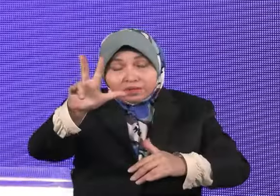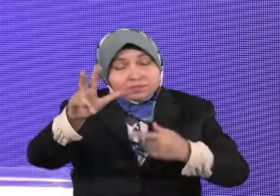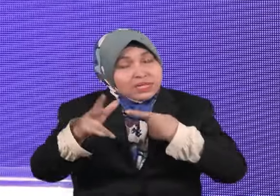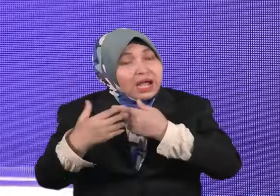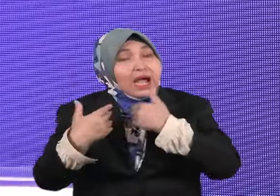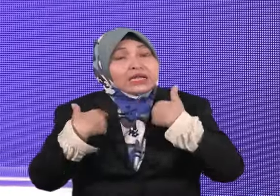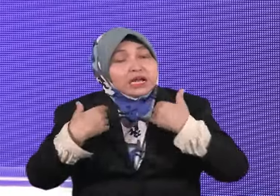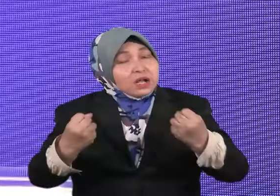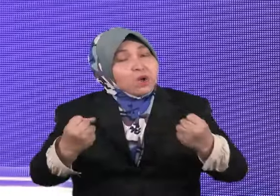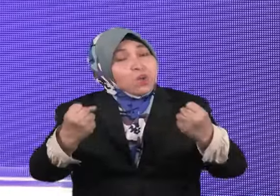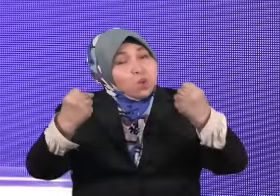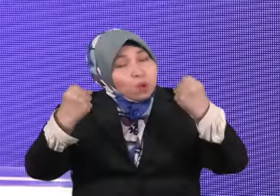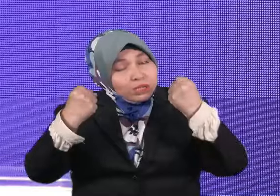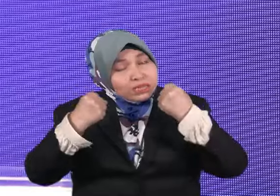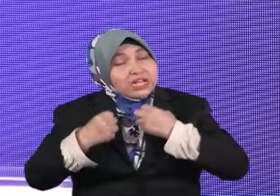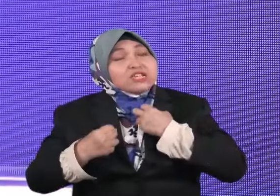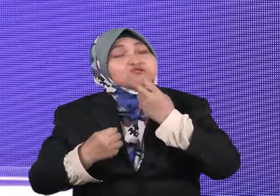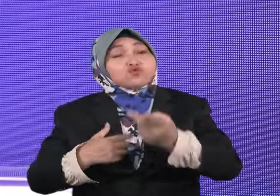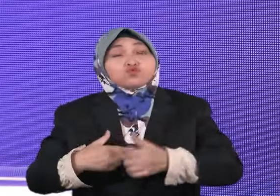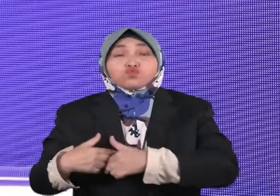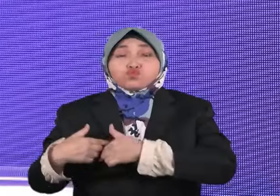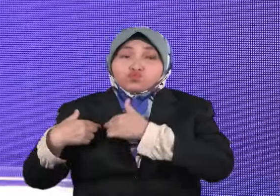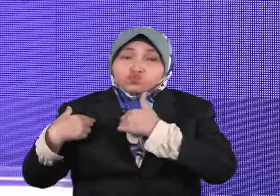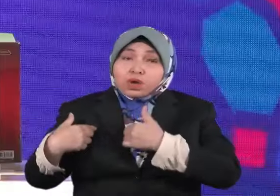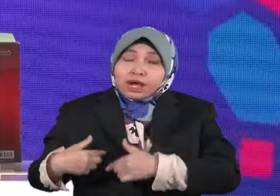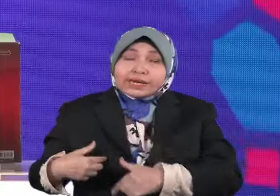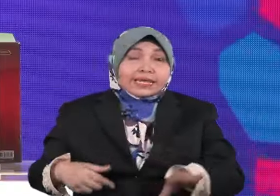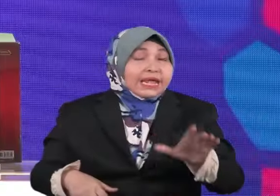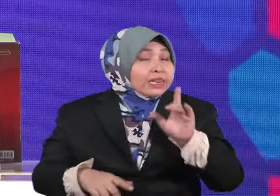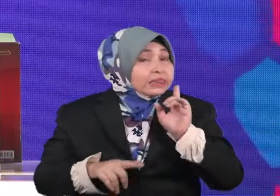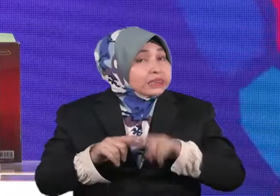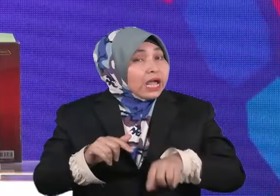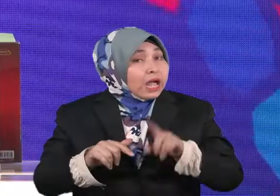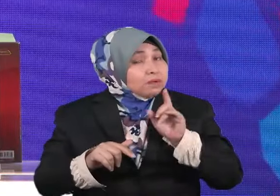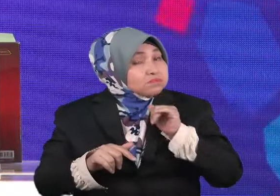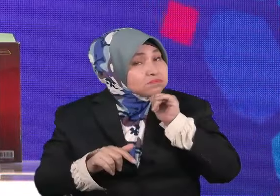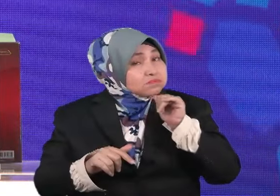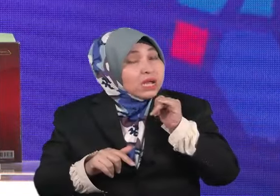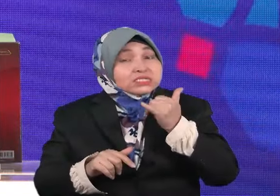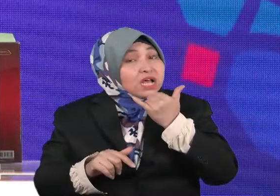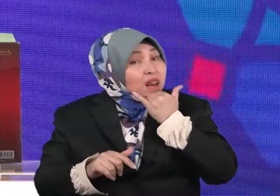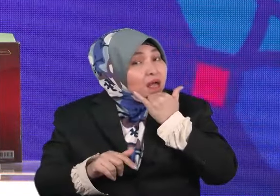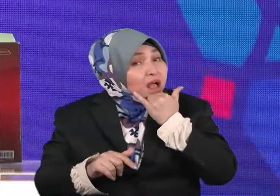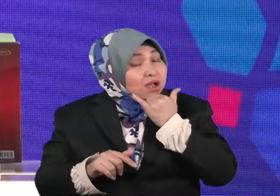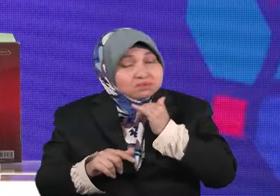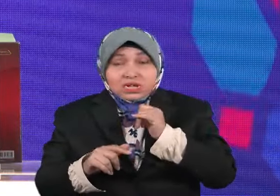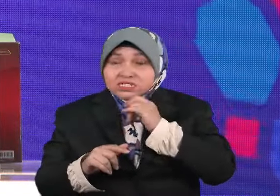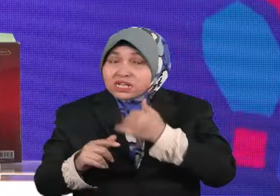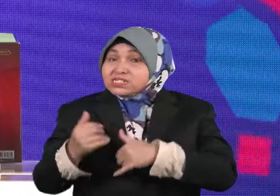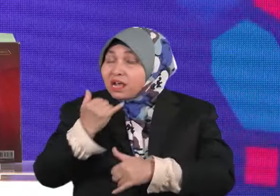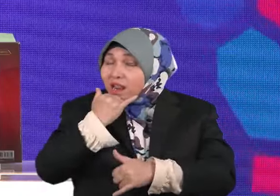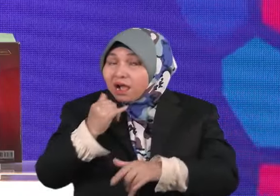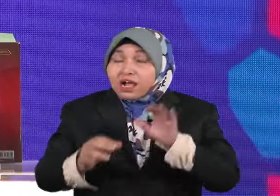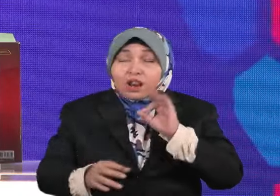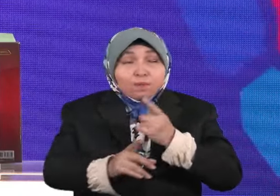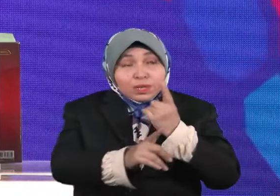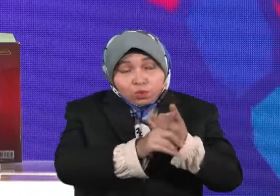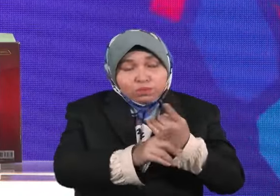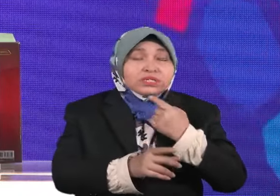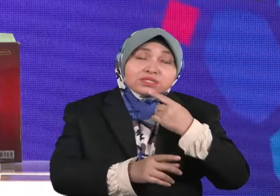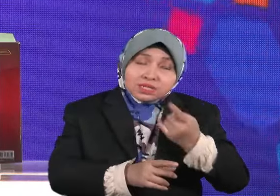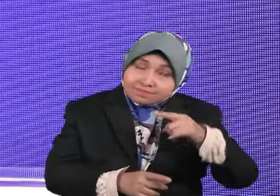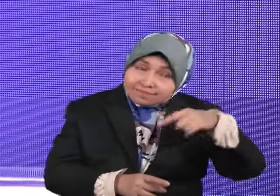mempunyai kekuatan suara hati sebenarnya. Yang tak betul kita kata tak betul, yang betul kita cakap betul, itulah yang